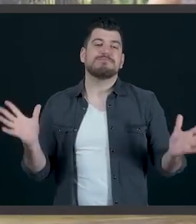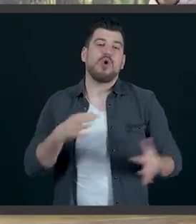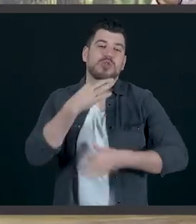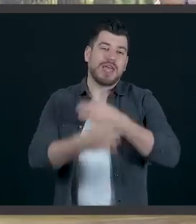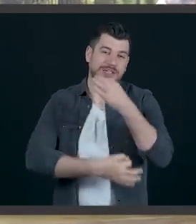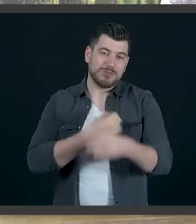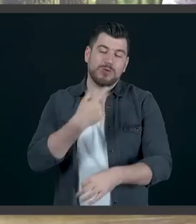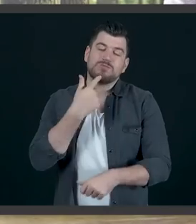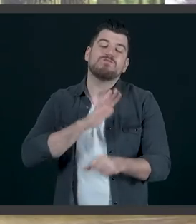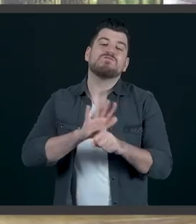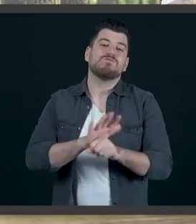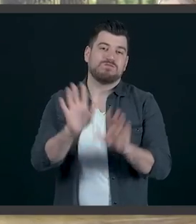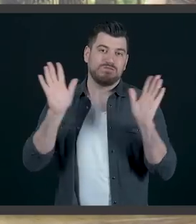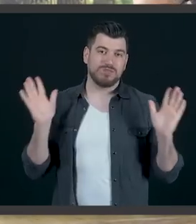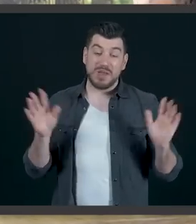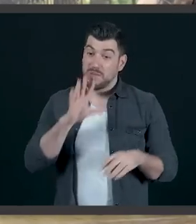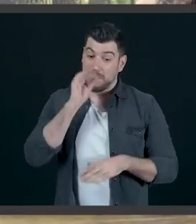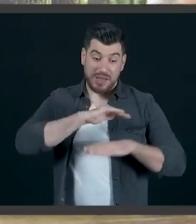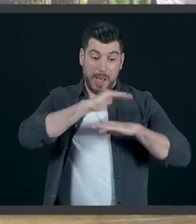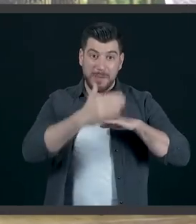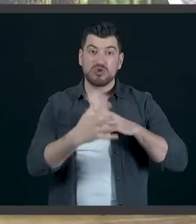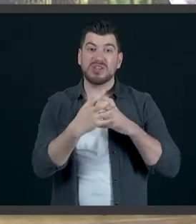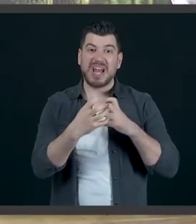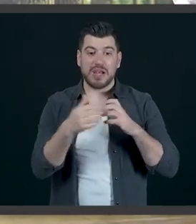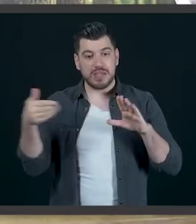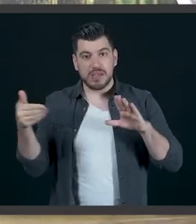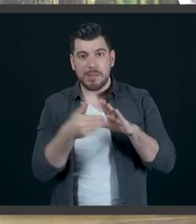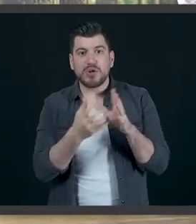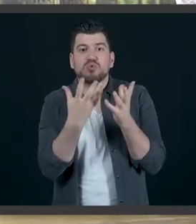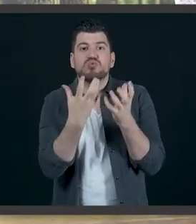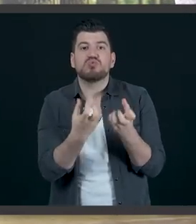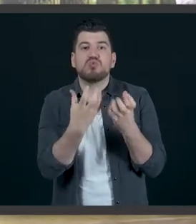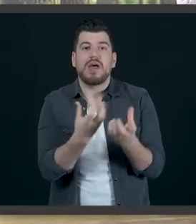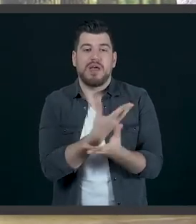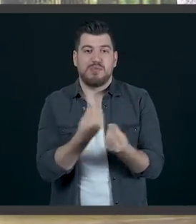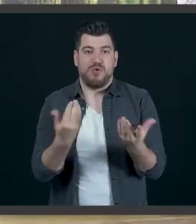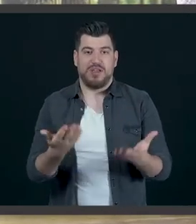Ό,τι και να σας πω, είναι λίγο. Είναι απ' έξω τόσο τραγανή και μέσα είναι τόσο ζουμερή